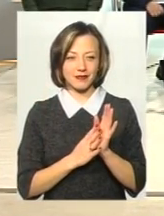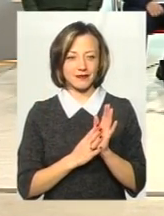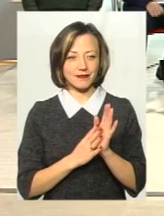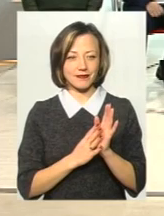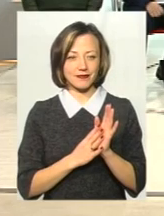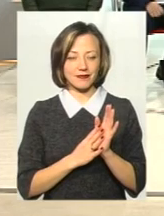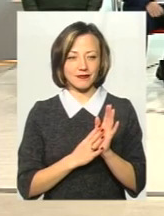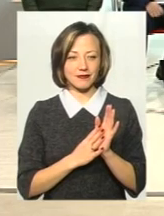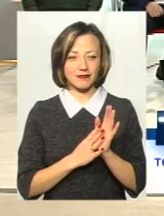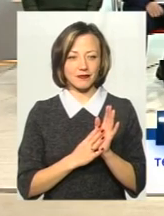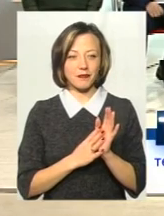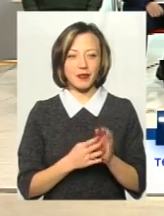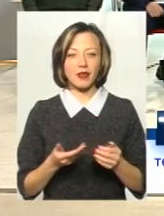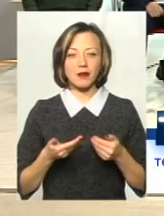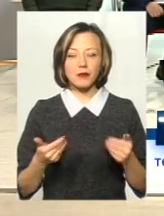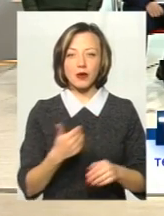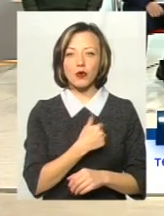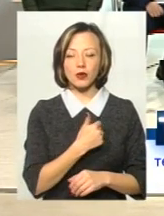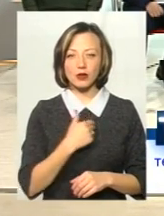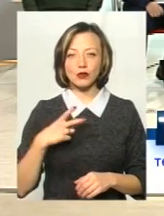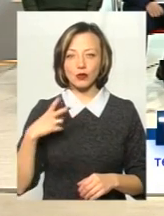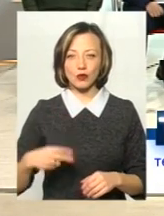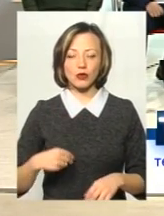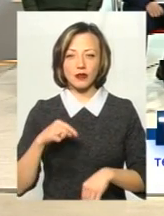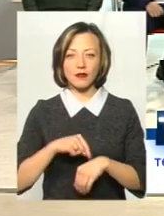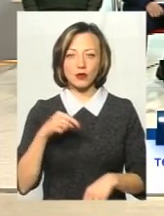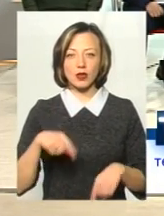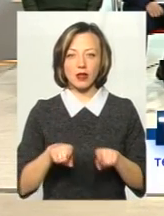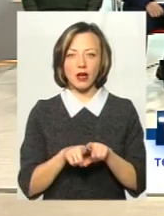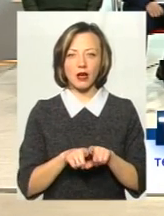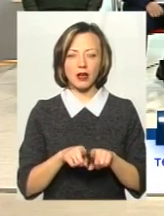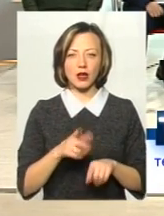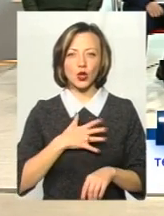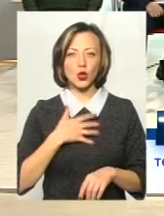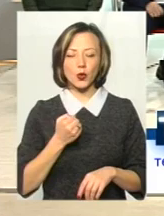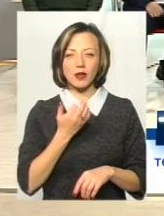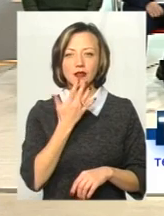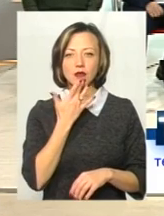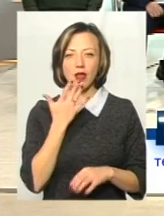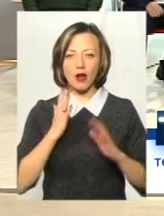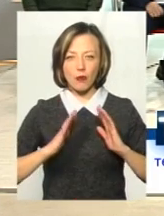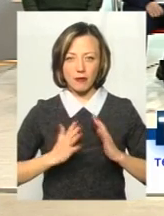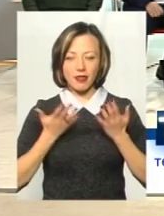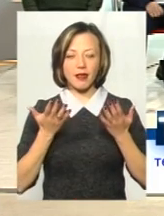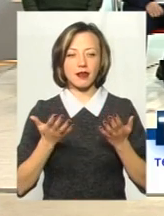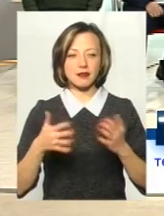9 років. Тому ми хотіли, щоб вона відчула той дух такого національного